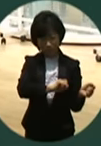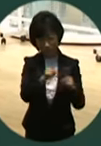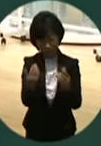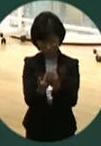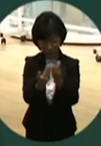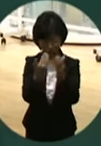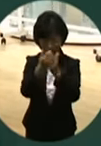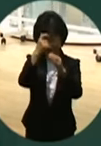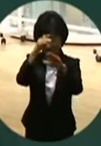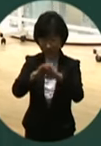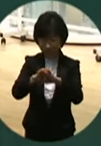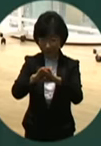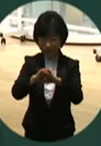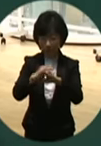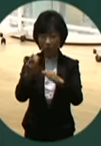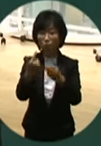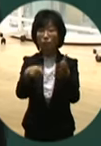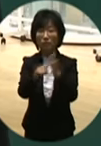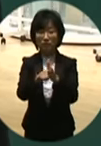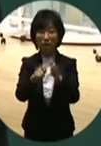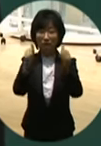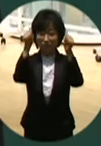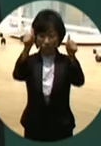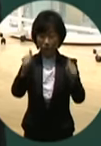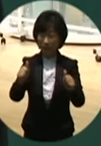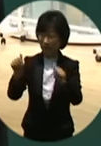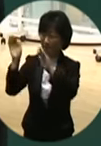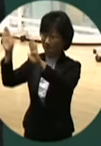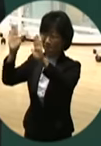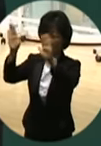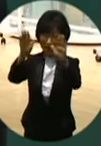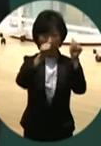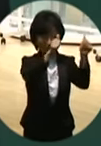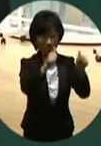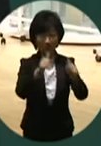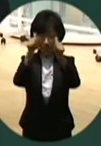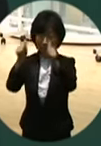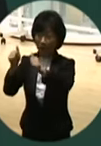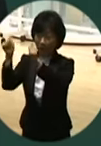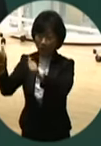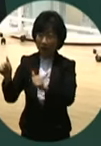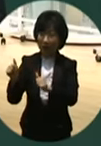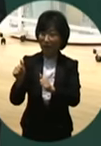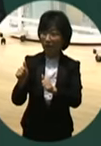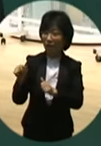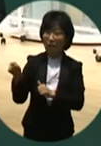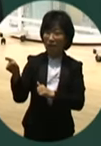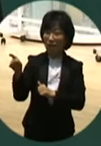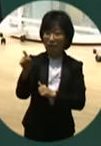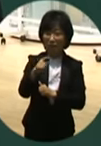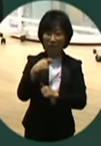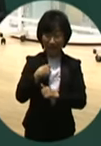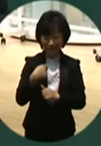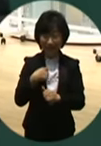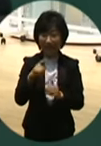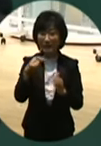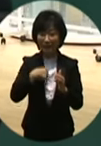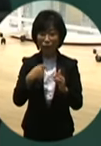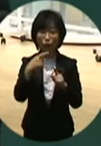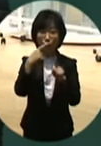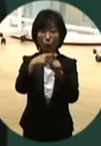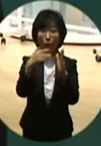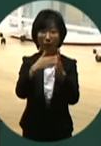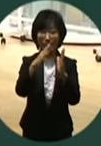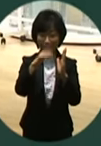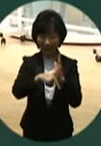this huge conference, and then they put up a sign whenever there's a conference. 그 현수막을 쓰는데 그 현수막 제가 썼거든요. And I